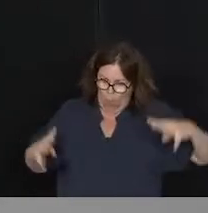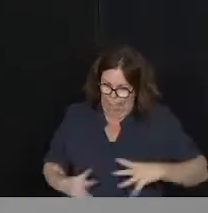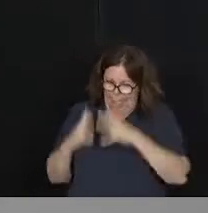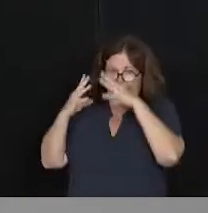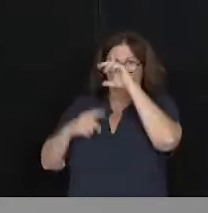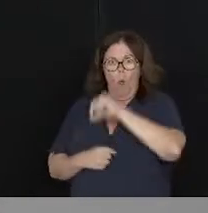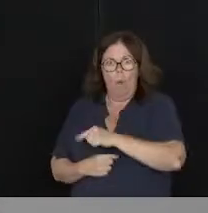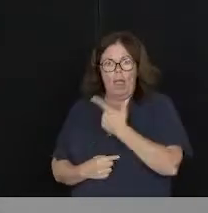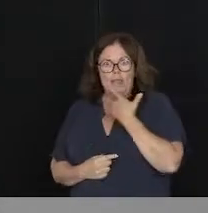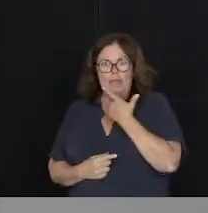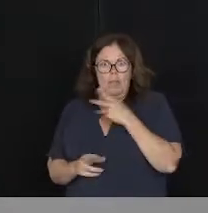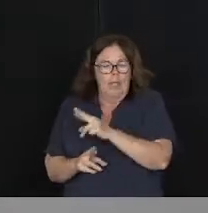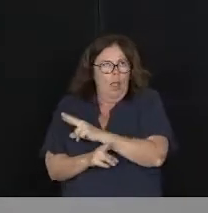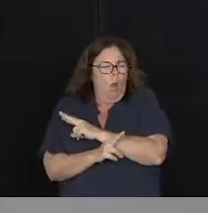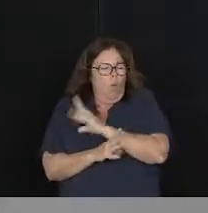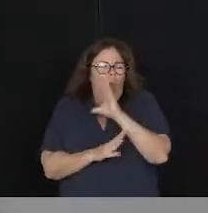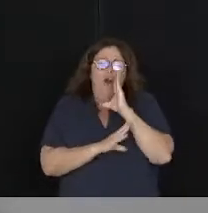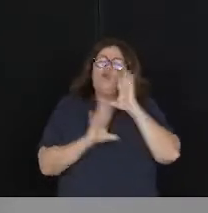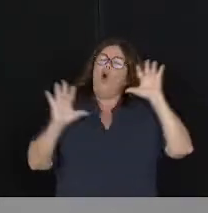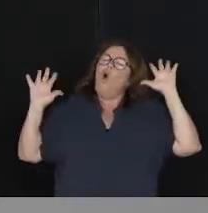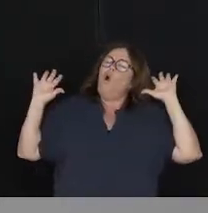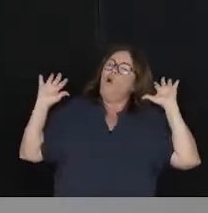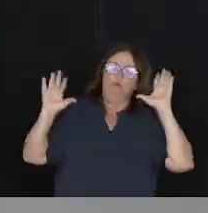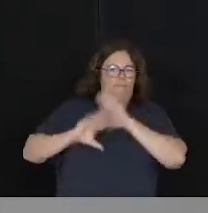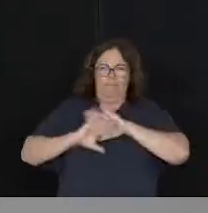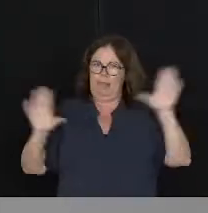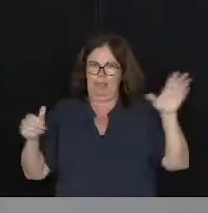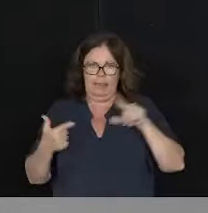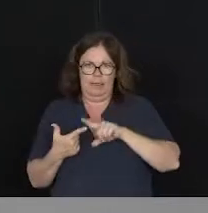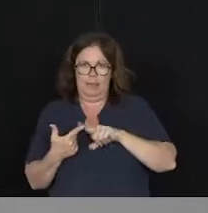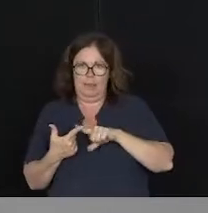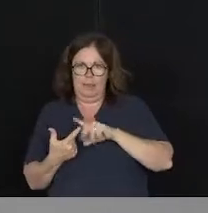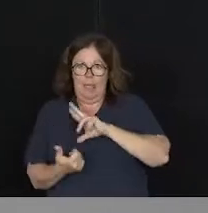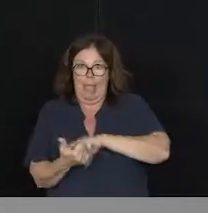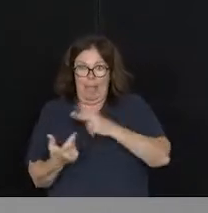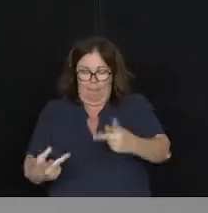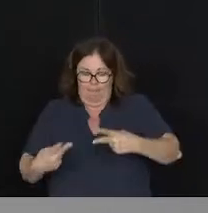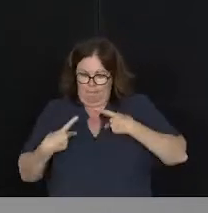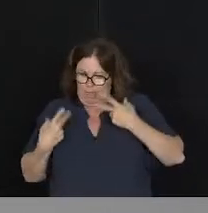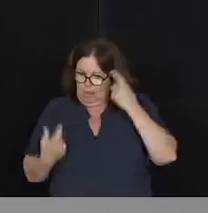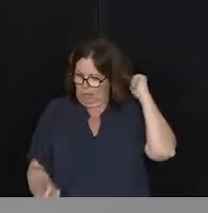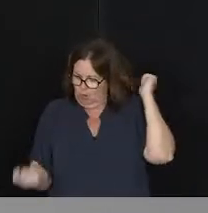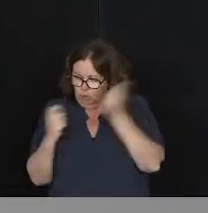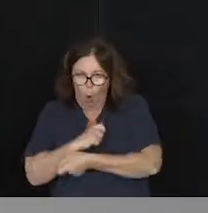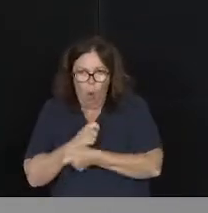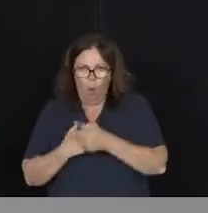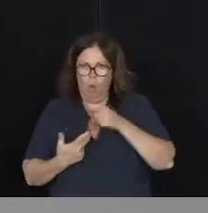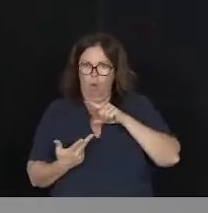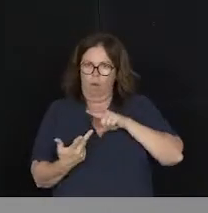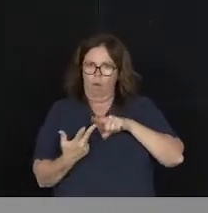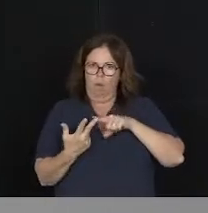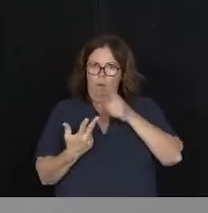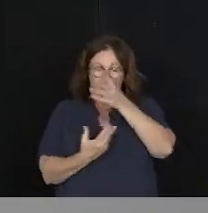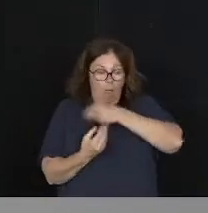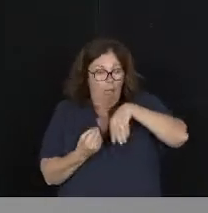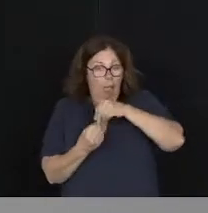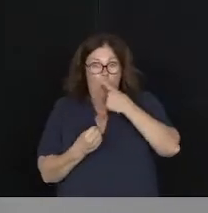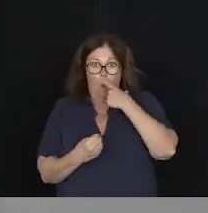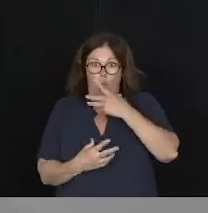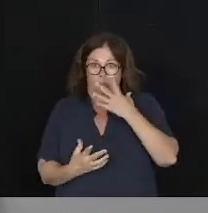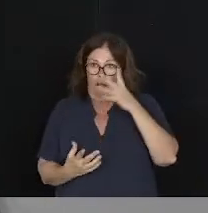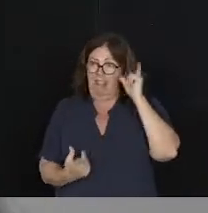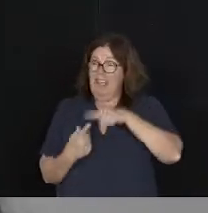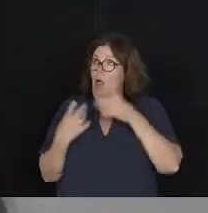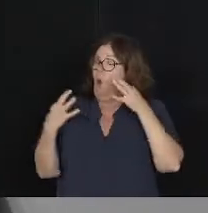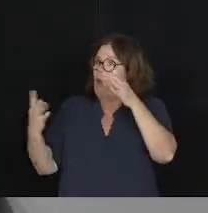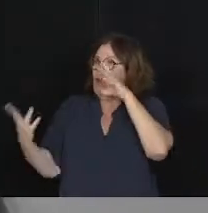voit, le repos n'est plus permis, la modification des rythmes de vie également, et de façon plus générale, la transformation de la perception